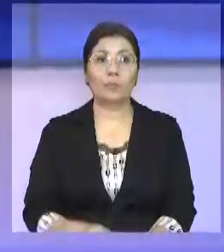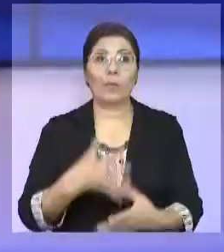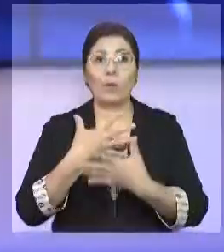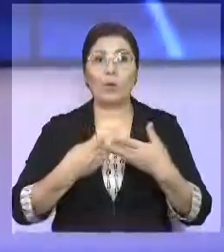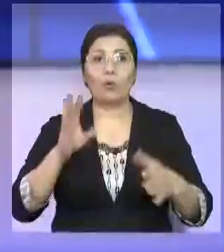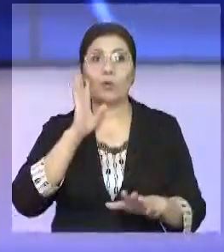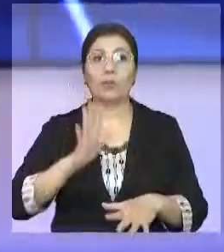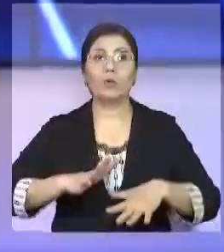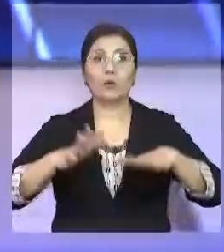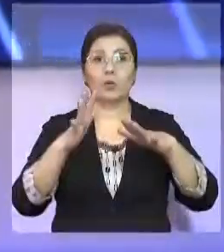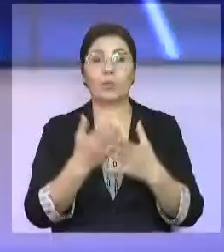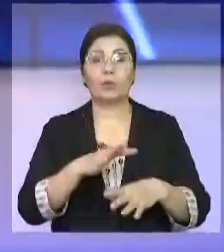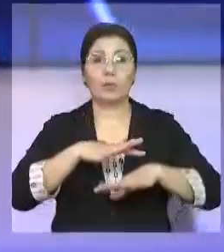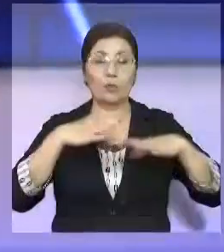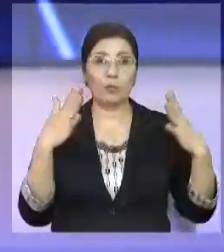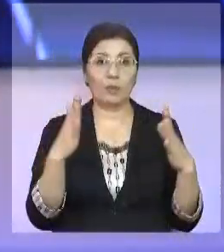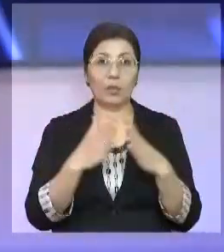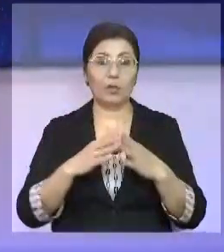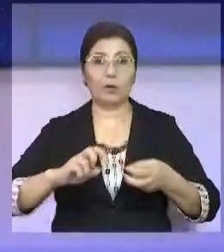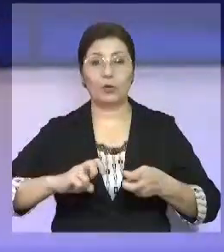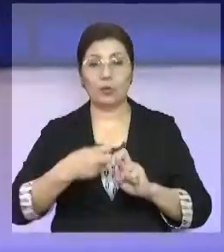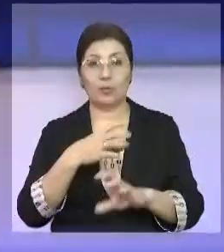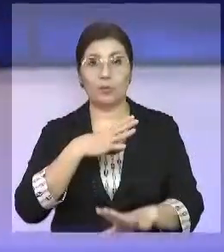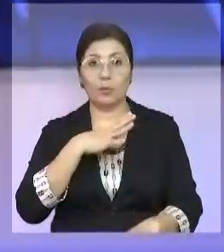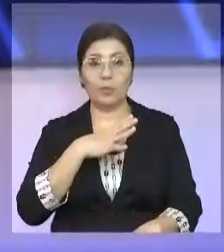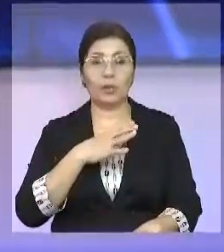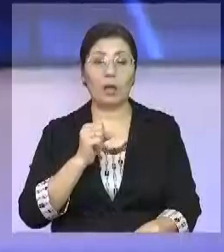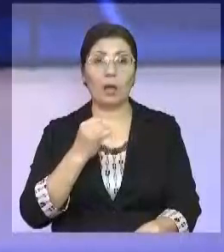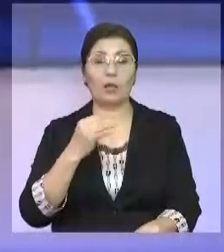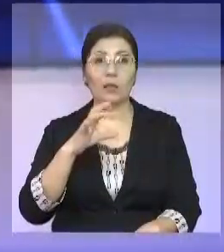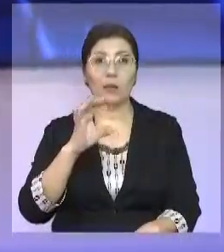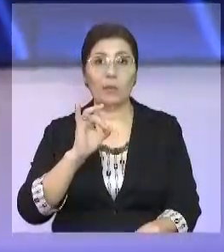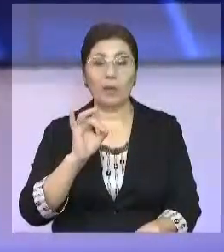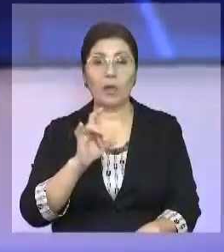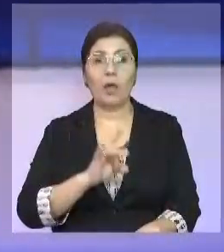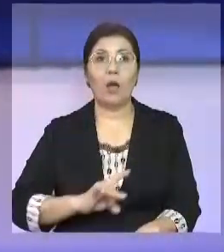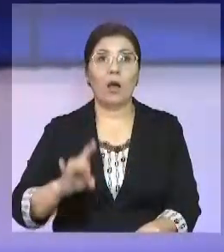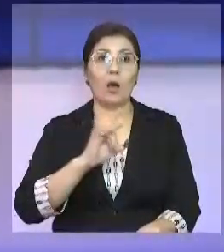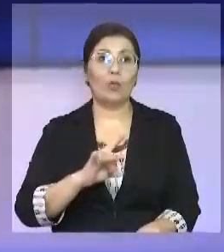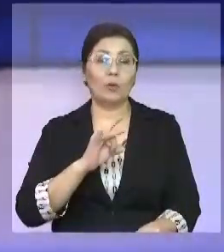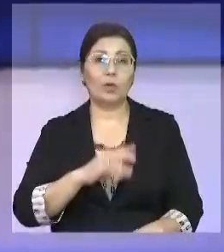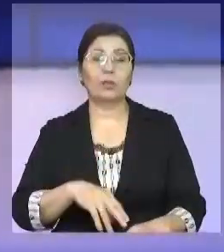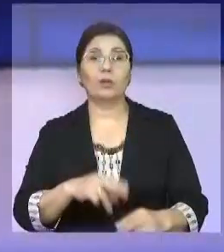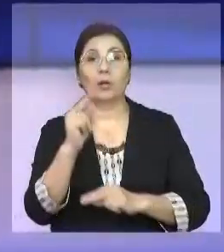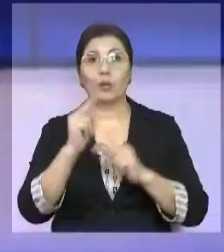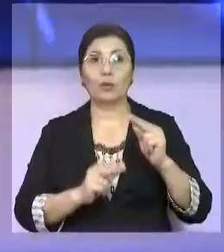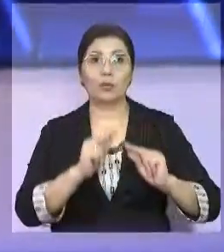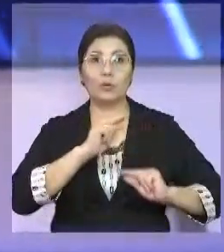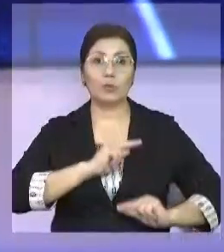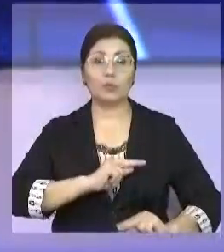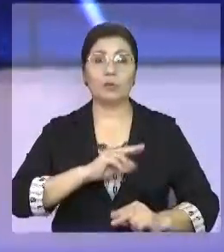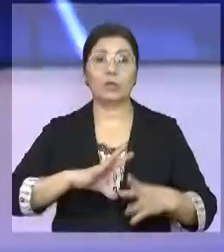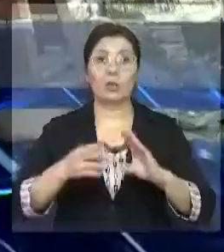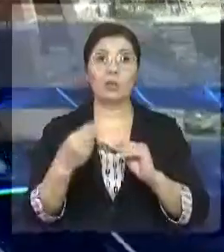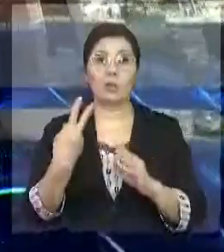Көктемгі су тасқыны кезінде бірнеше үй жарамсыз болып қалған. Әйтеке би ауданында қалпына келтіру құрылыс жұмысы жүргізіліп жатыр.